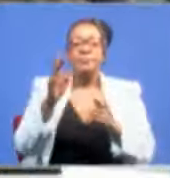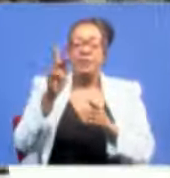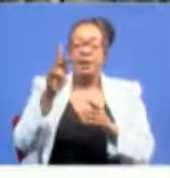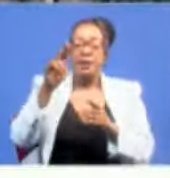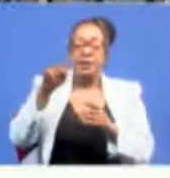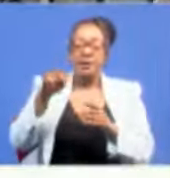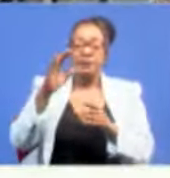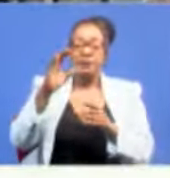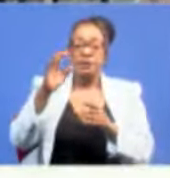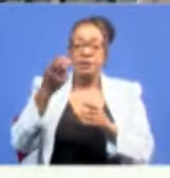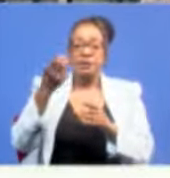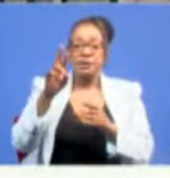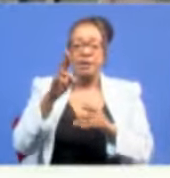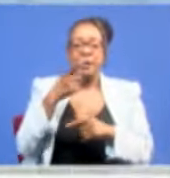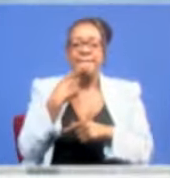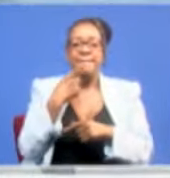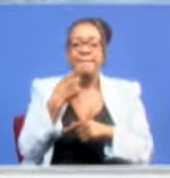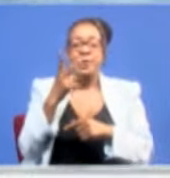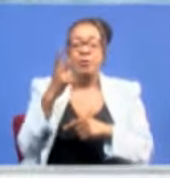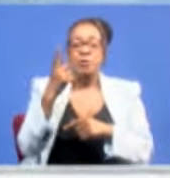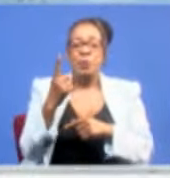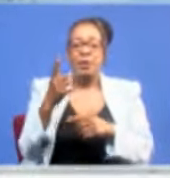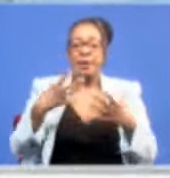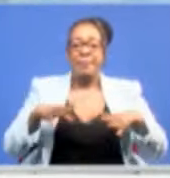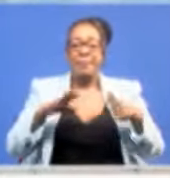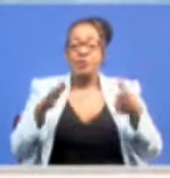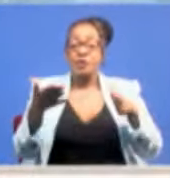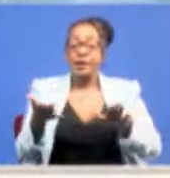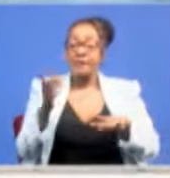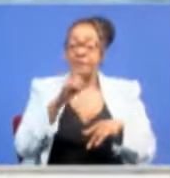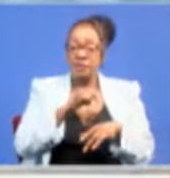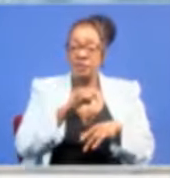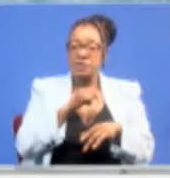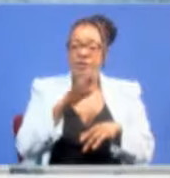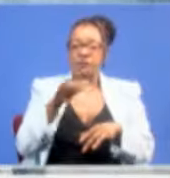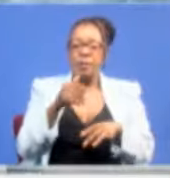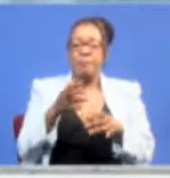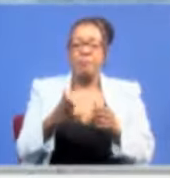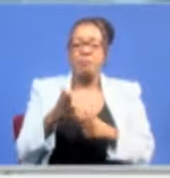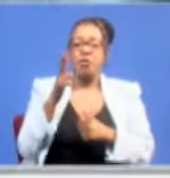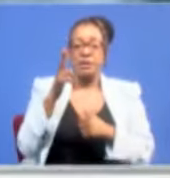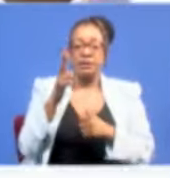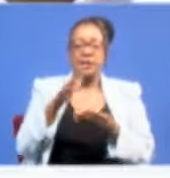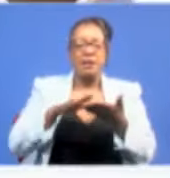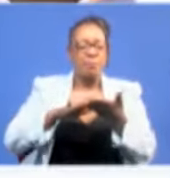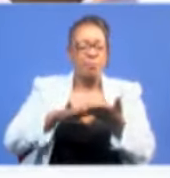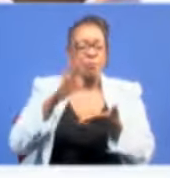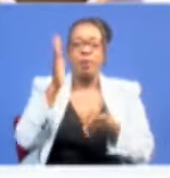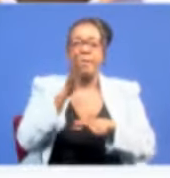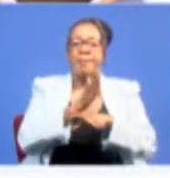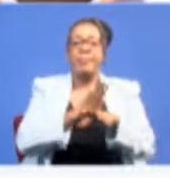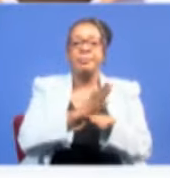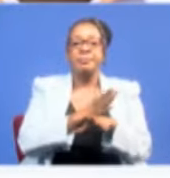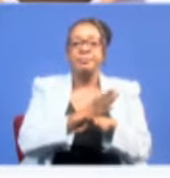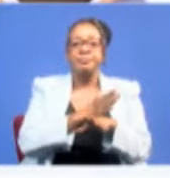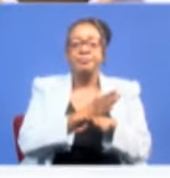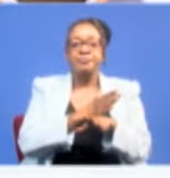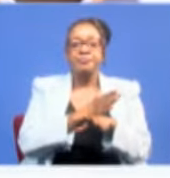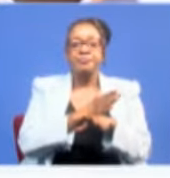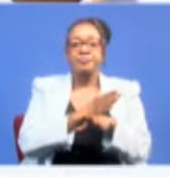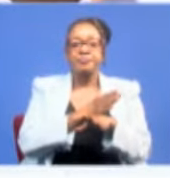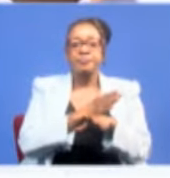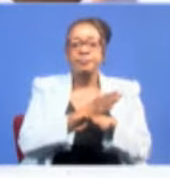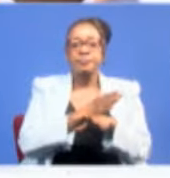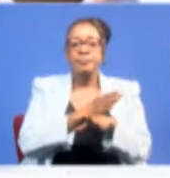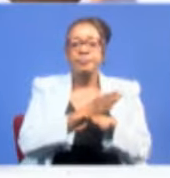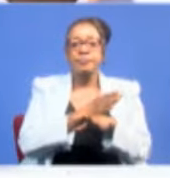nchini imeripoti kuwa takriban watu 21 wameaga dunia kutokana na majeraha ya risasi na wengine wengi kujeruhi. Such traumatic events, we